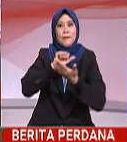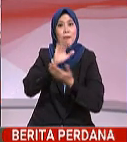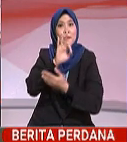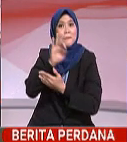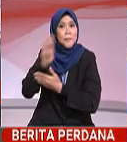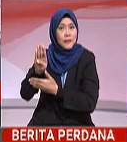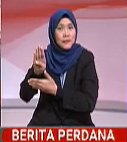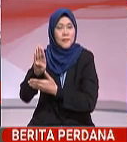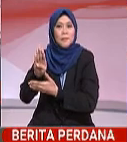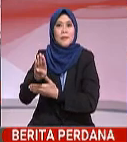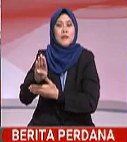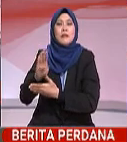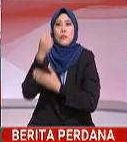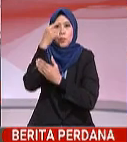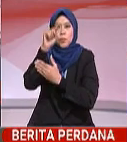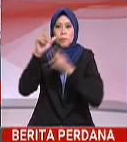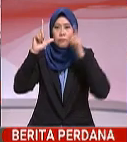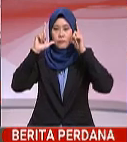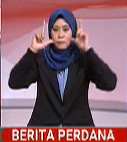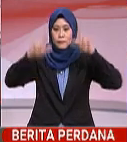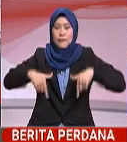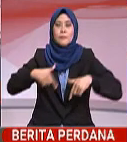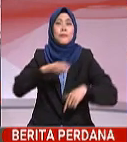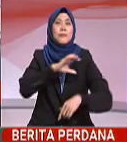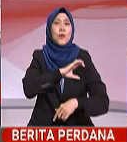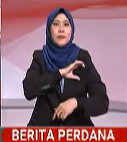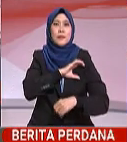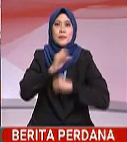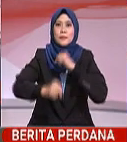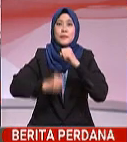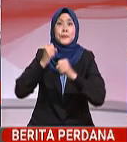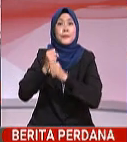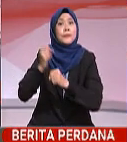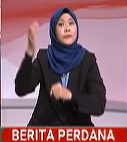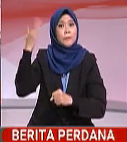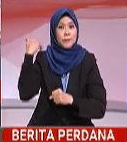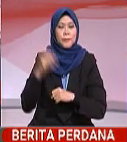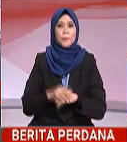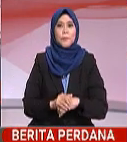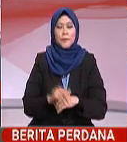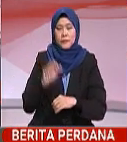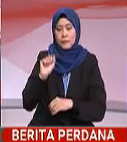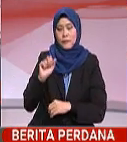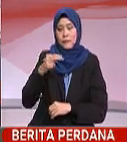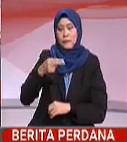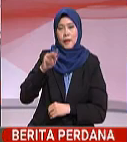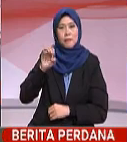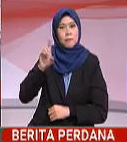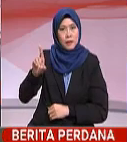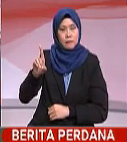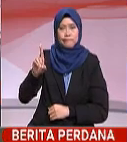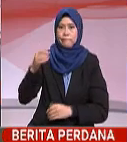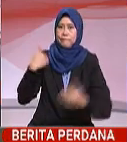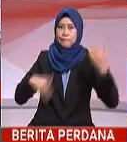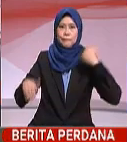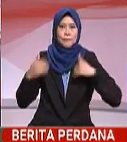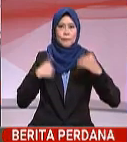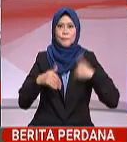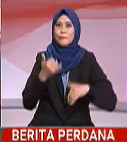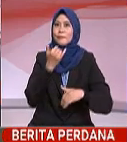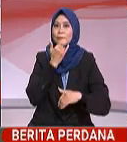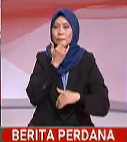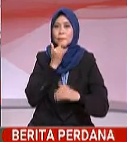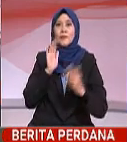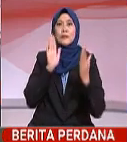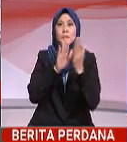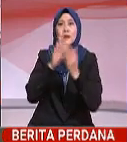miliknya untuk memalukan PDRM tahun lepas. Ahmad Tuah mengaku tidak bersalah selepas pertuduhan dibacakan di